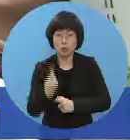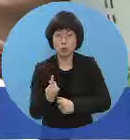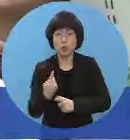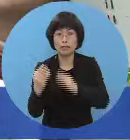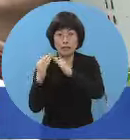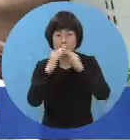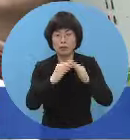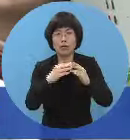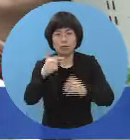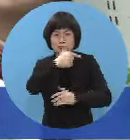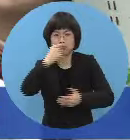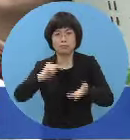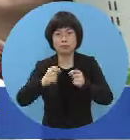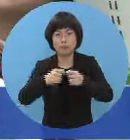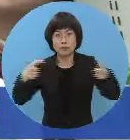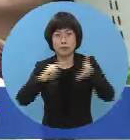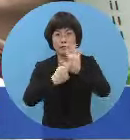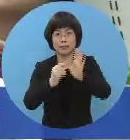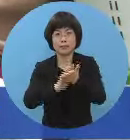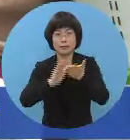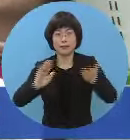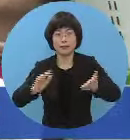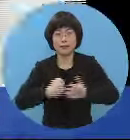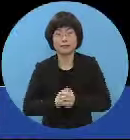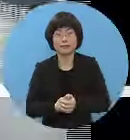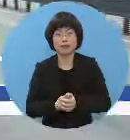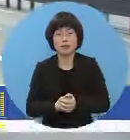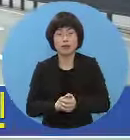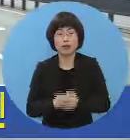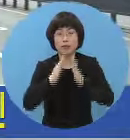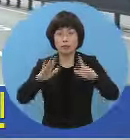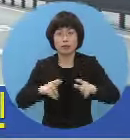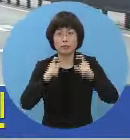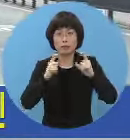지난해 전남으로 귀농 귀촌한 가구가 크게 늘어난 것으로 나타났습니다.